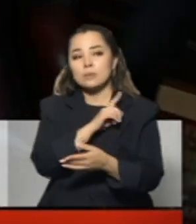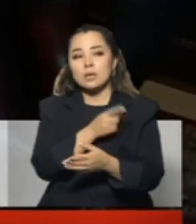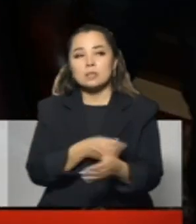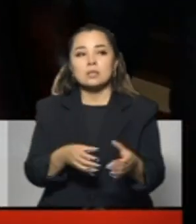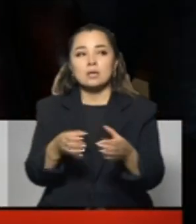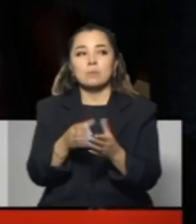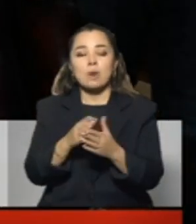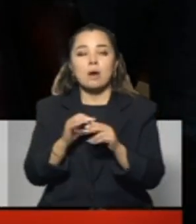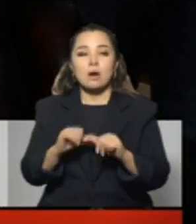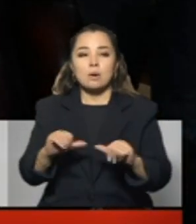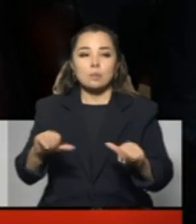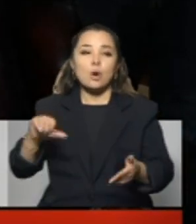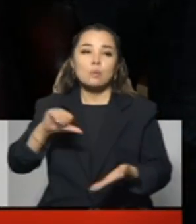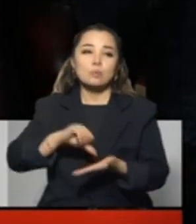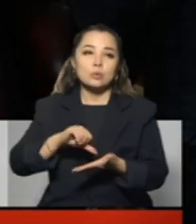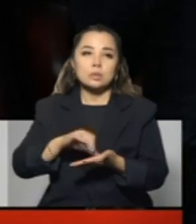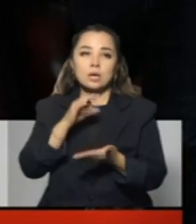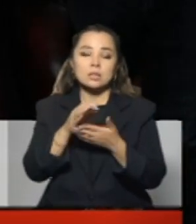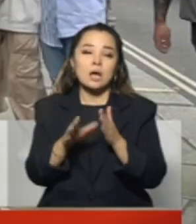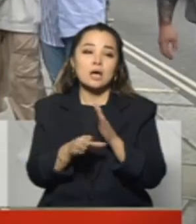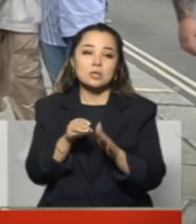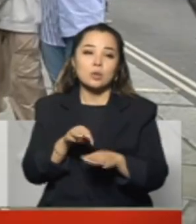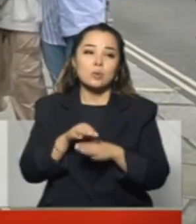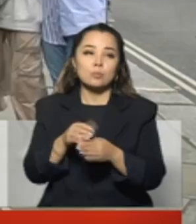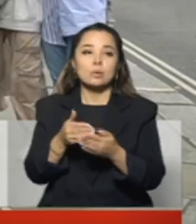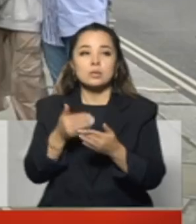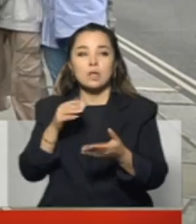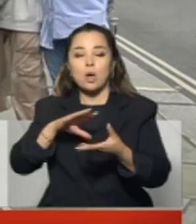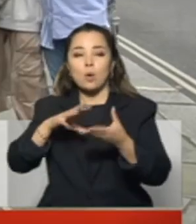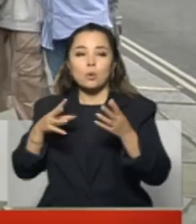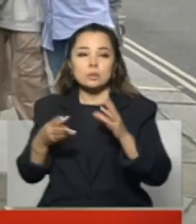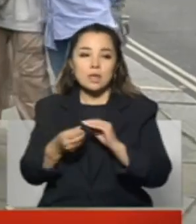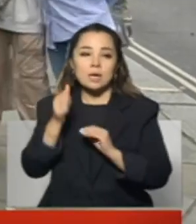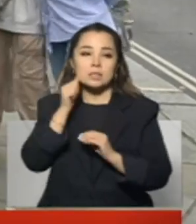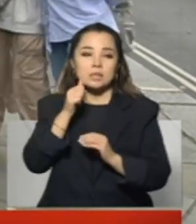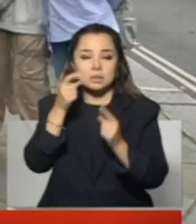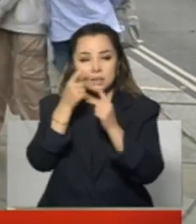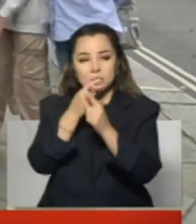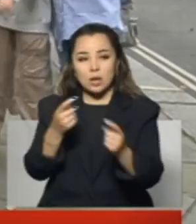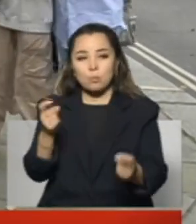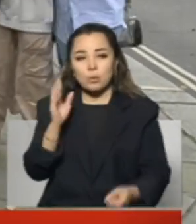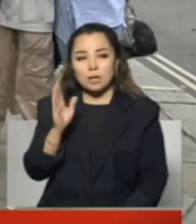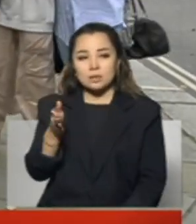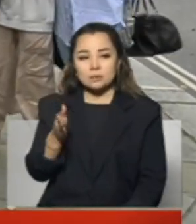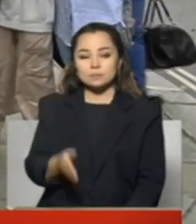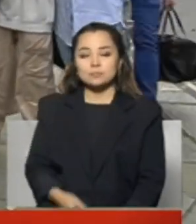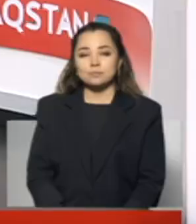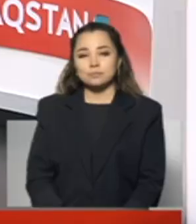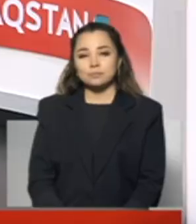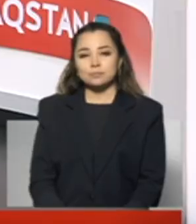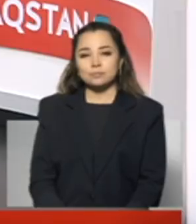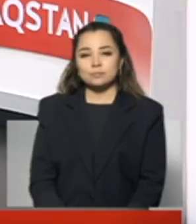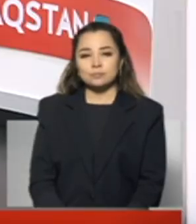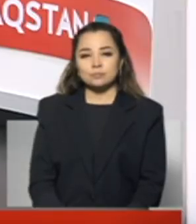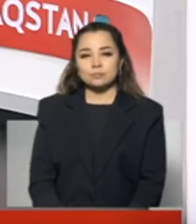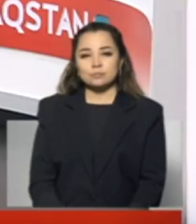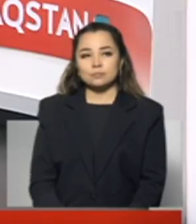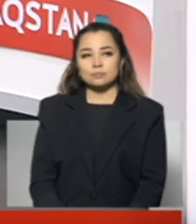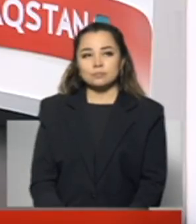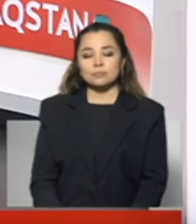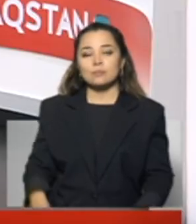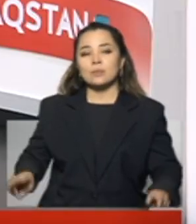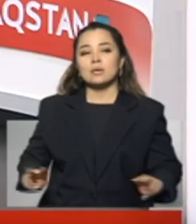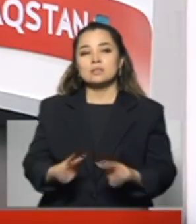салды. Комиссия мүшелерінің айтуынша, референдумның алдын ала қорытындысы ертең жария етіледі.